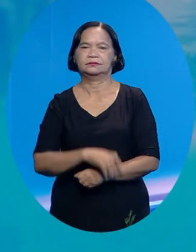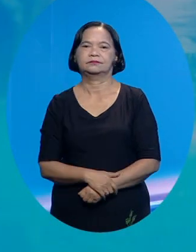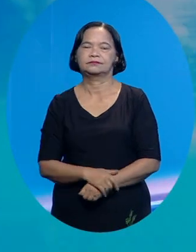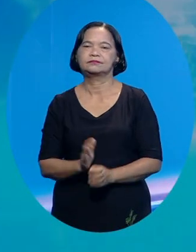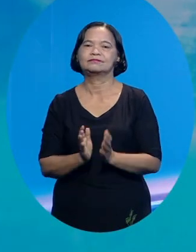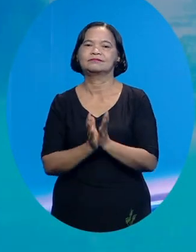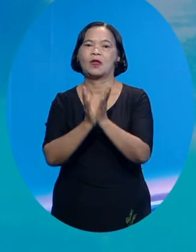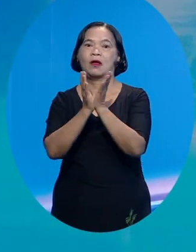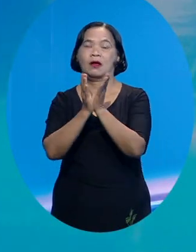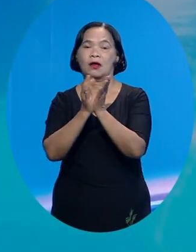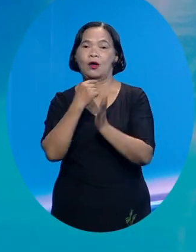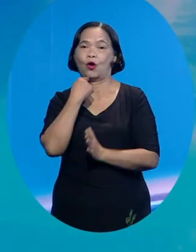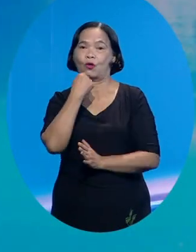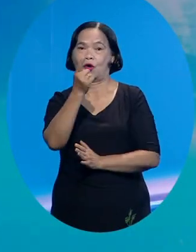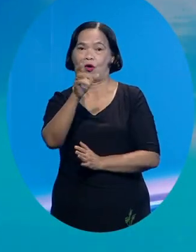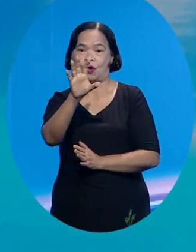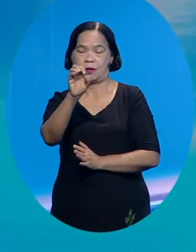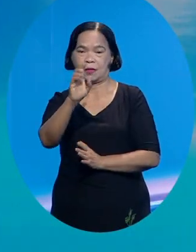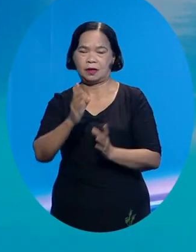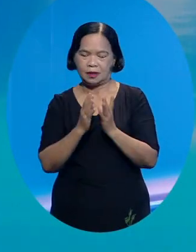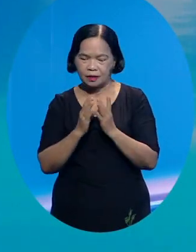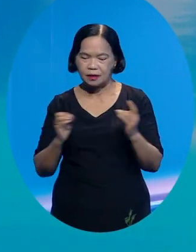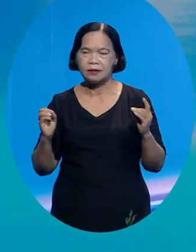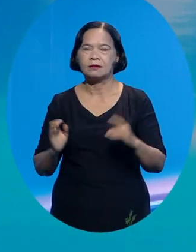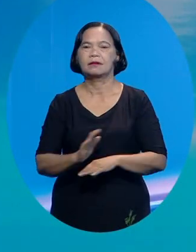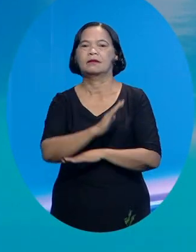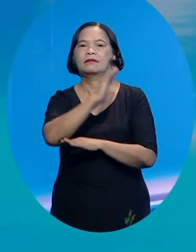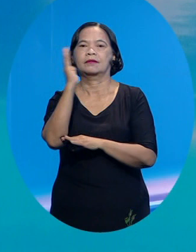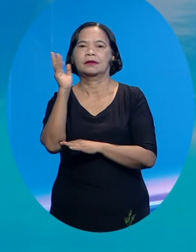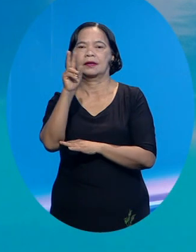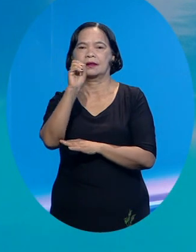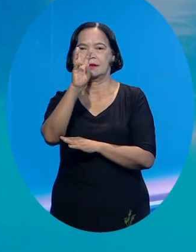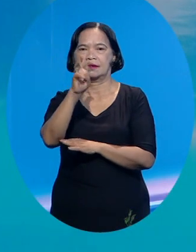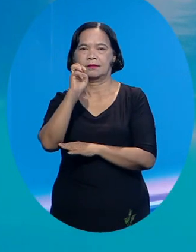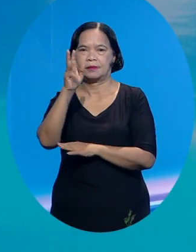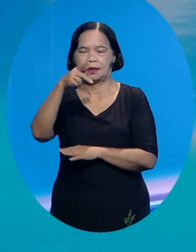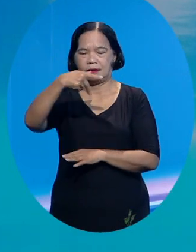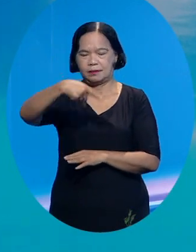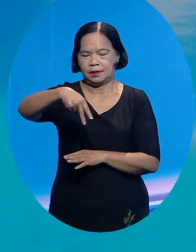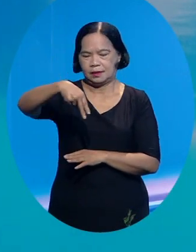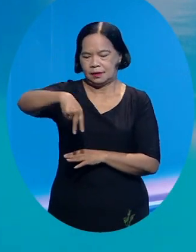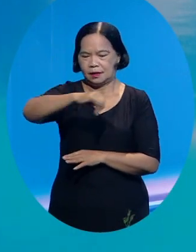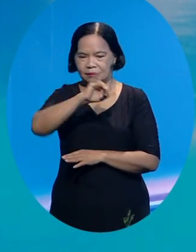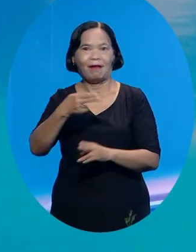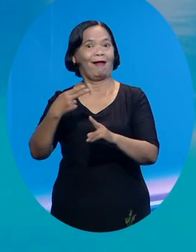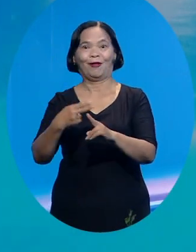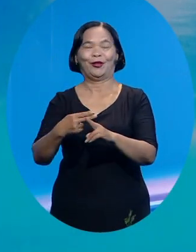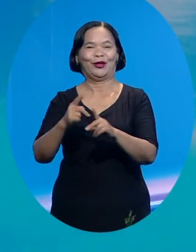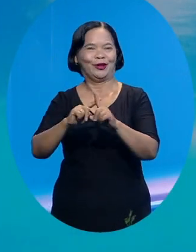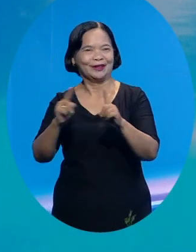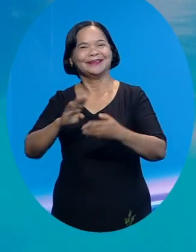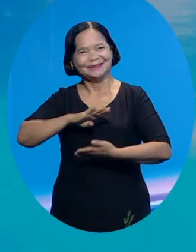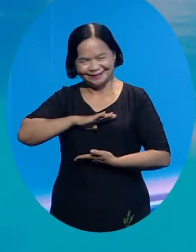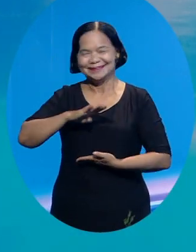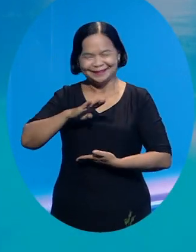Tại lễ công bố top 50 doanh nghiệp phát triển bền vững tiêu biểu Việt Nam 2023, P&G liên tiếp được xướng tên ở nhiều hạng mục giải